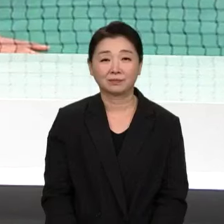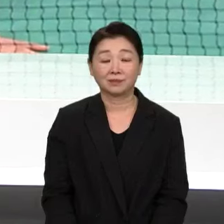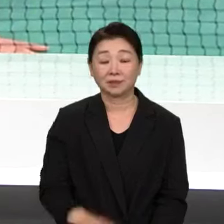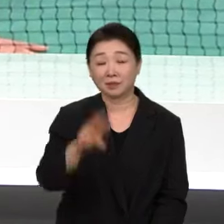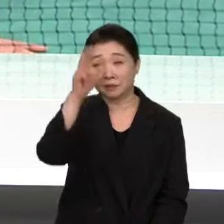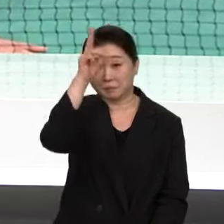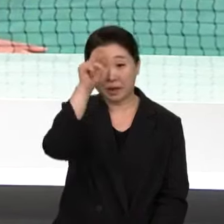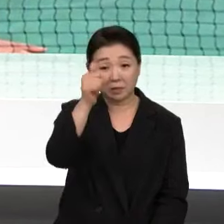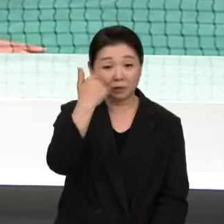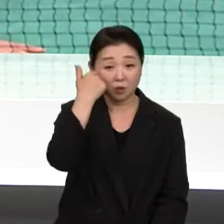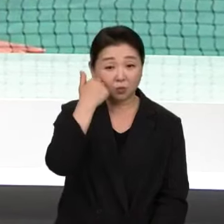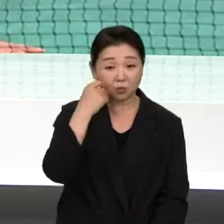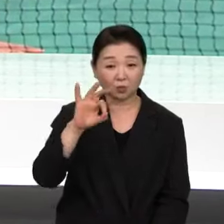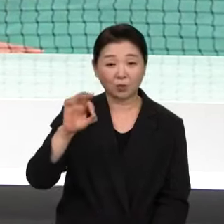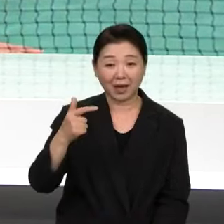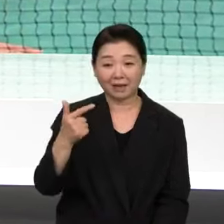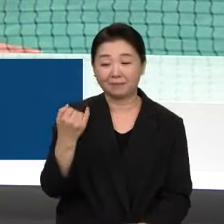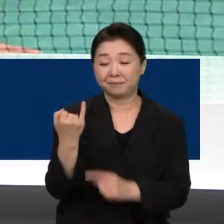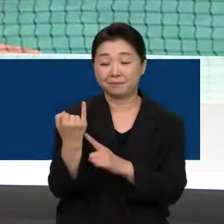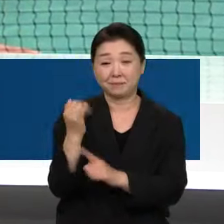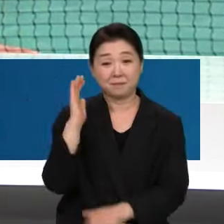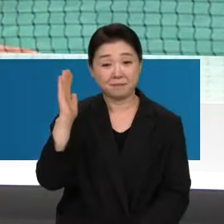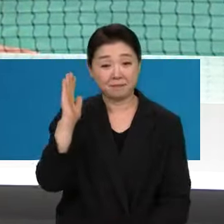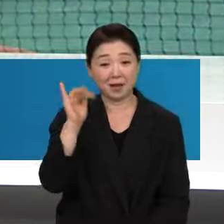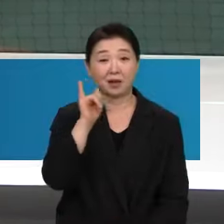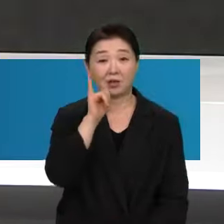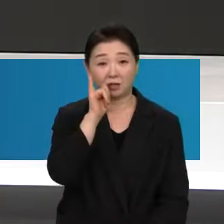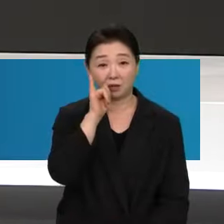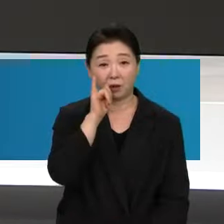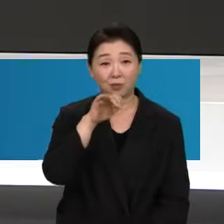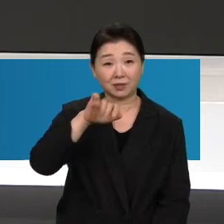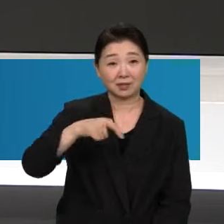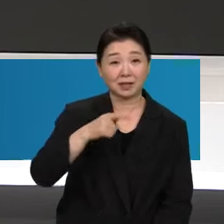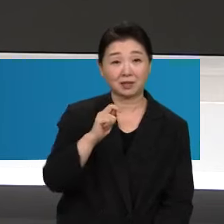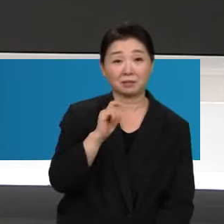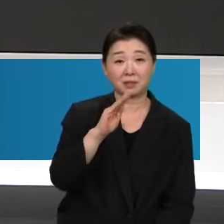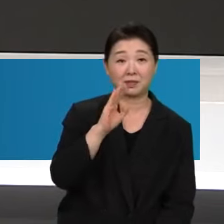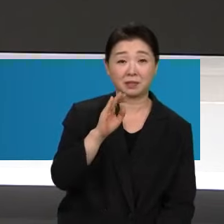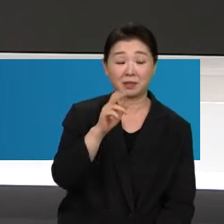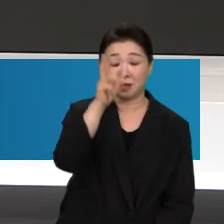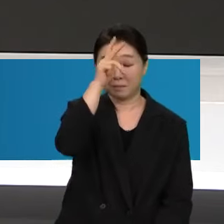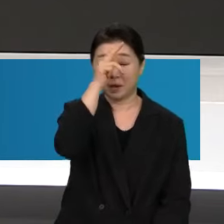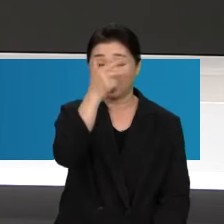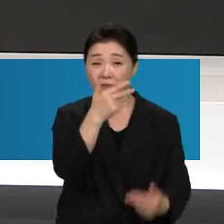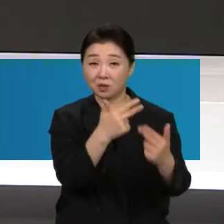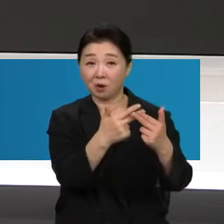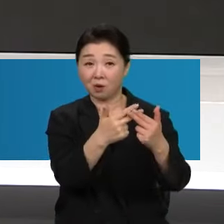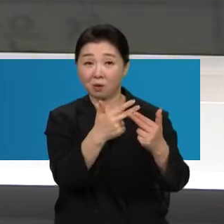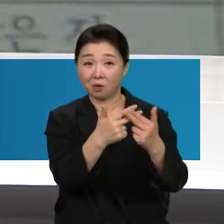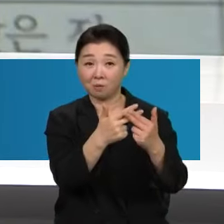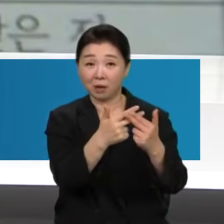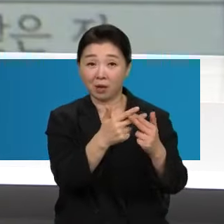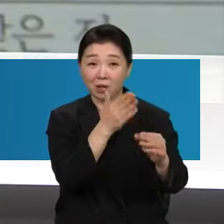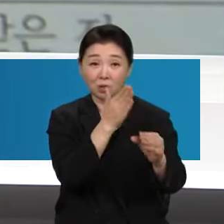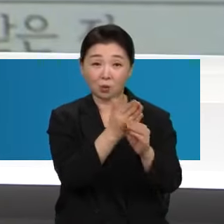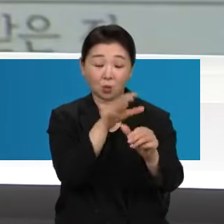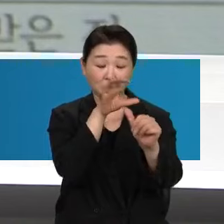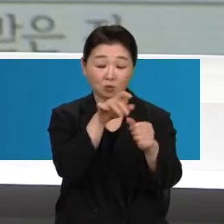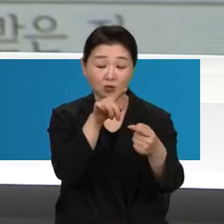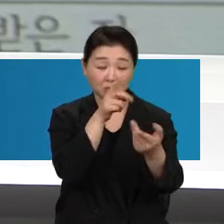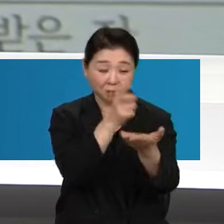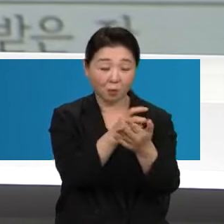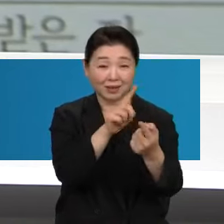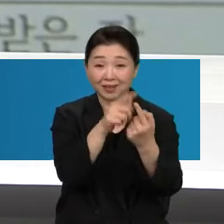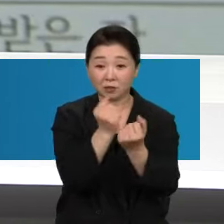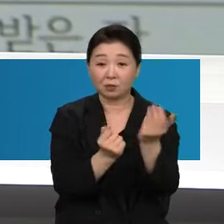네, 배드민턴 안세영 선수의 작심 발언과 관련해 JTBC는 배드민턴 협회의 통제 중심 규정을 집중 보도해